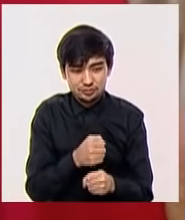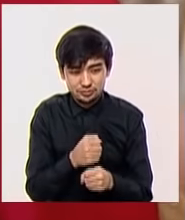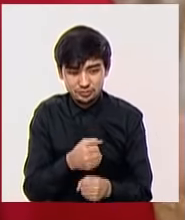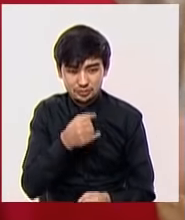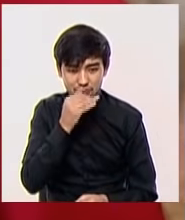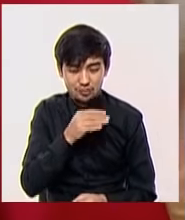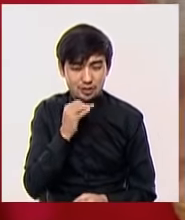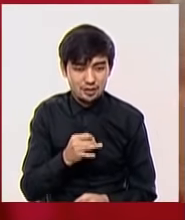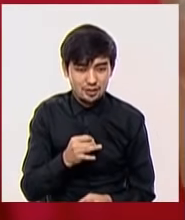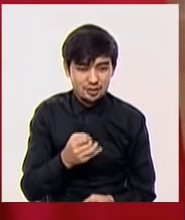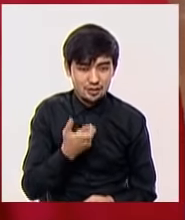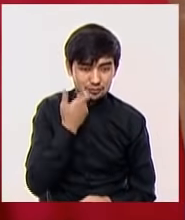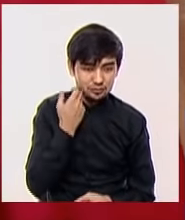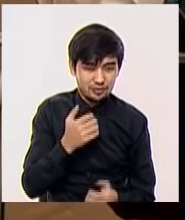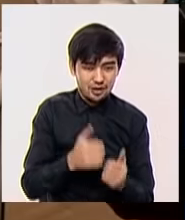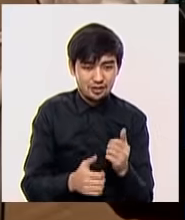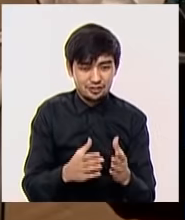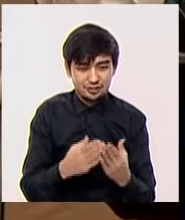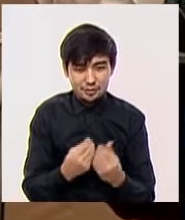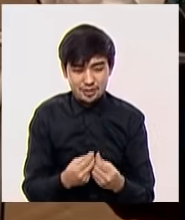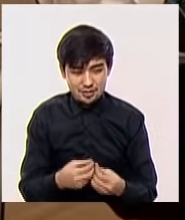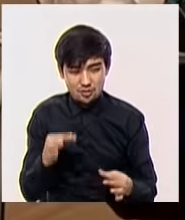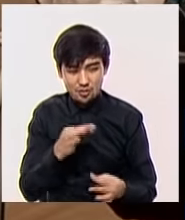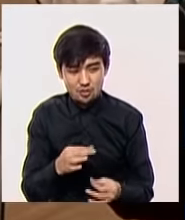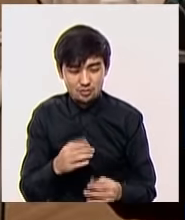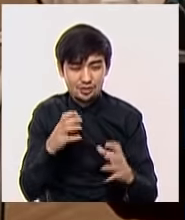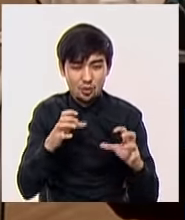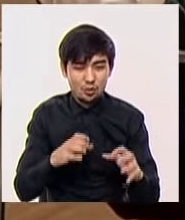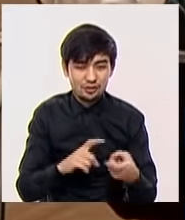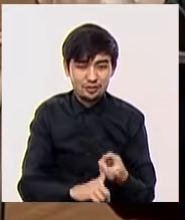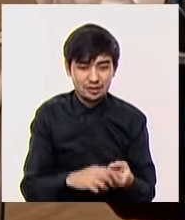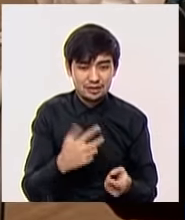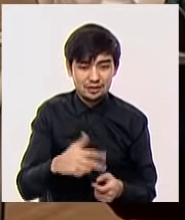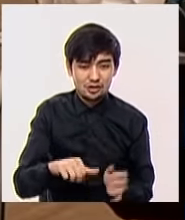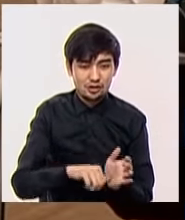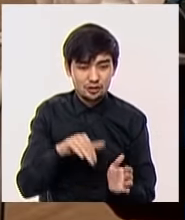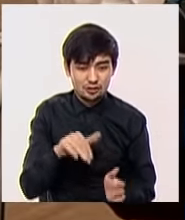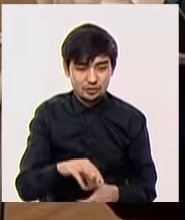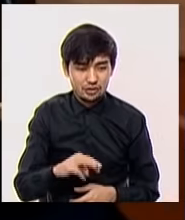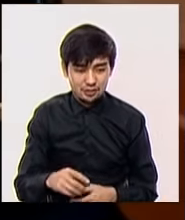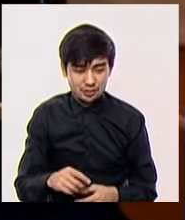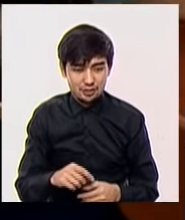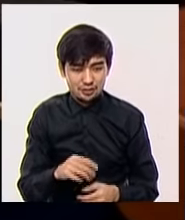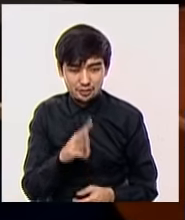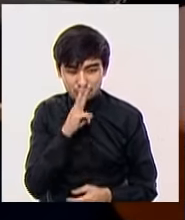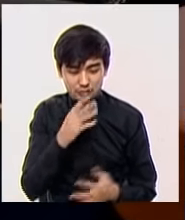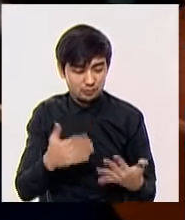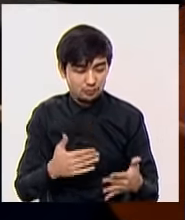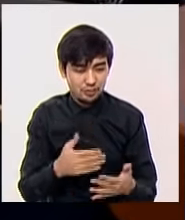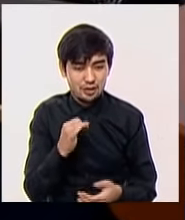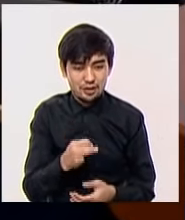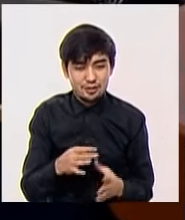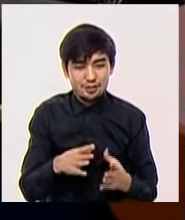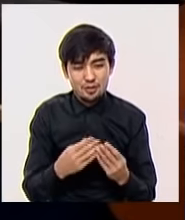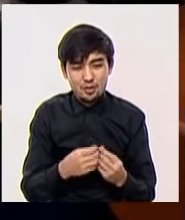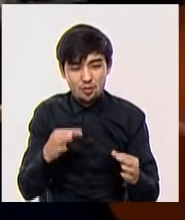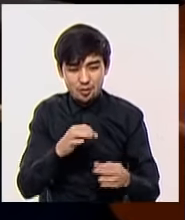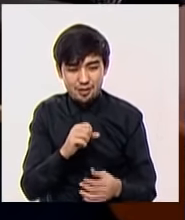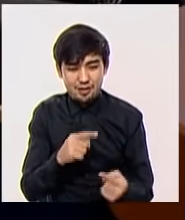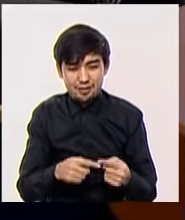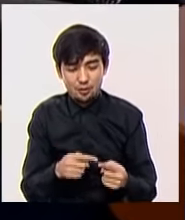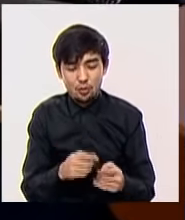сможет доход на каждого члена семьи по правилам не должен превышать и 36 тысяч тенге на помощь арендные платы могут рассчитывать состоящий в